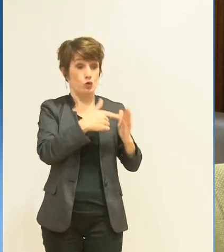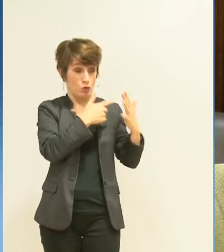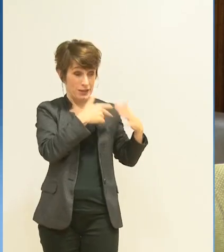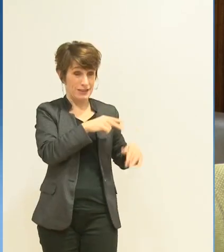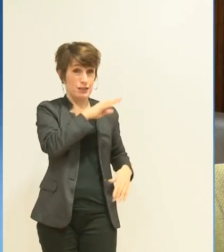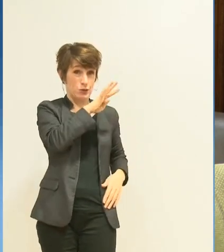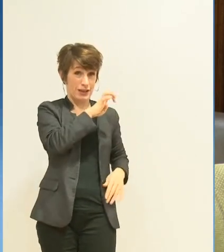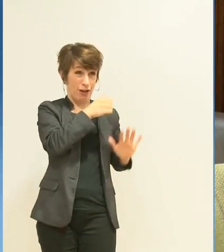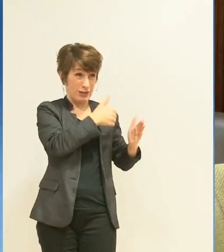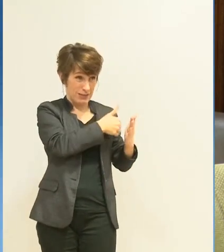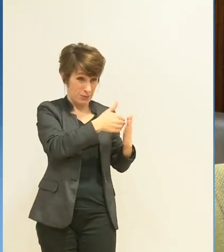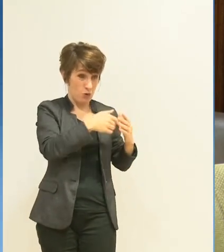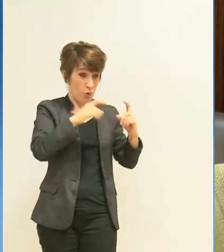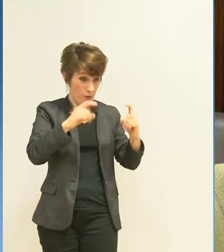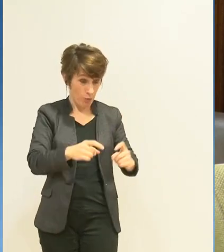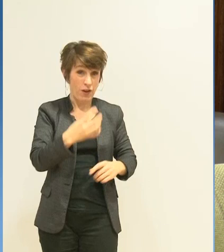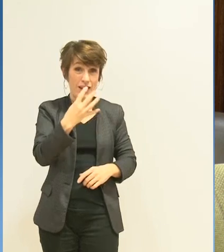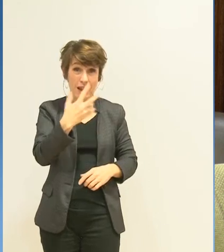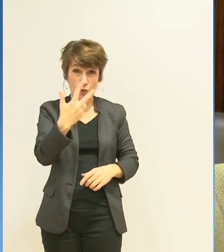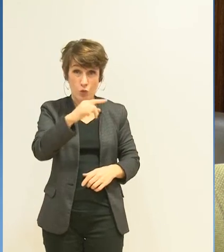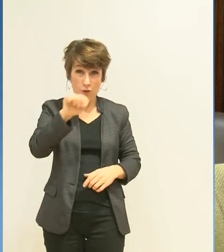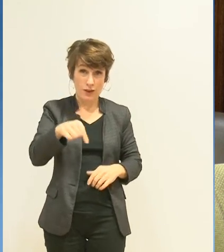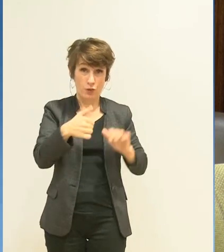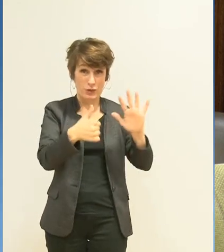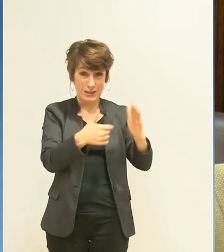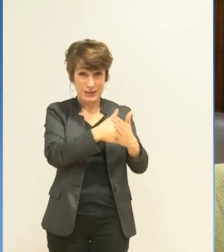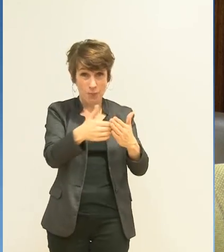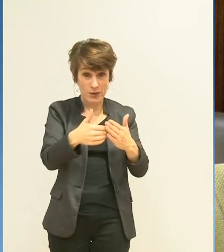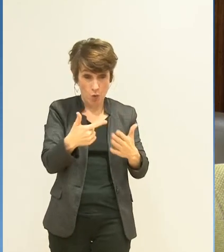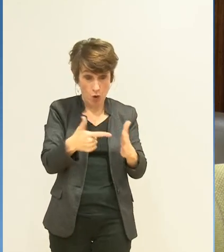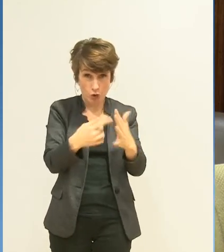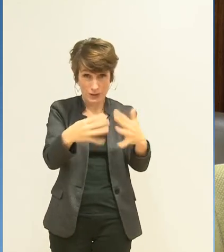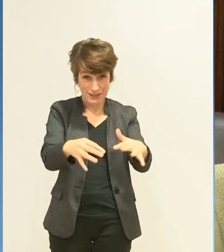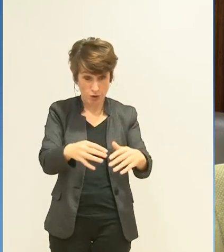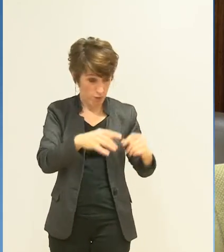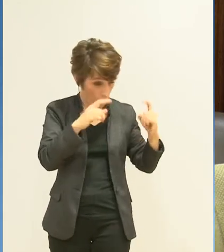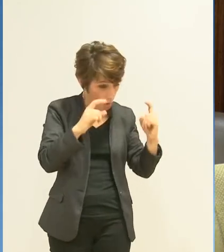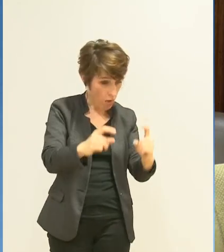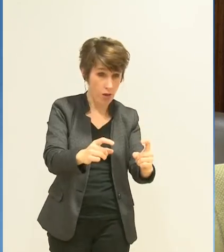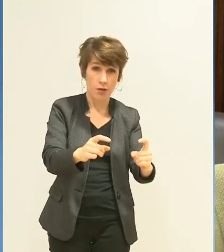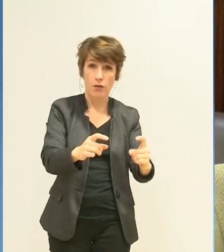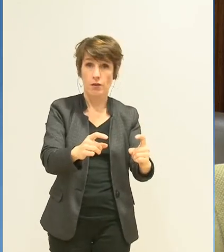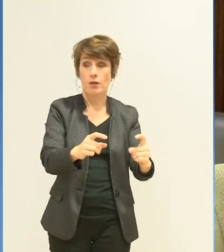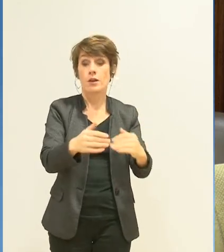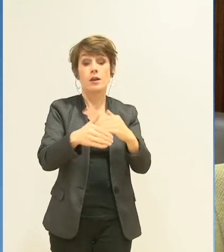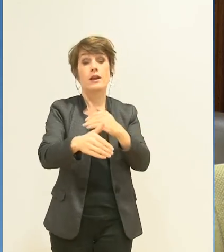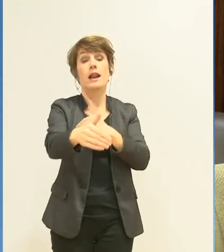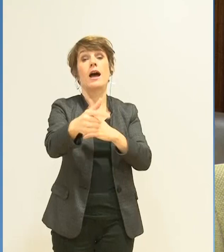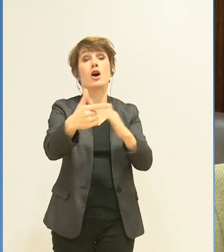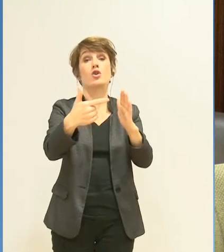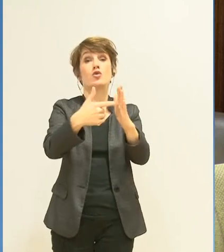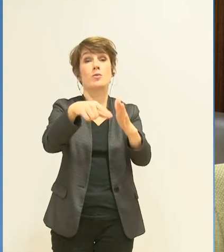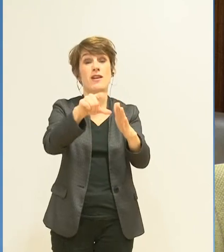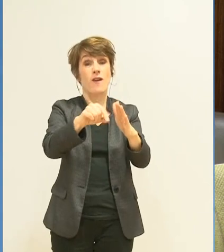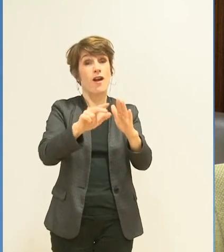43 62 millions en 2019 et lycées au delà de 2020 nous allons